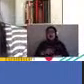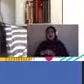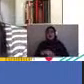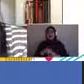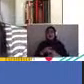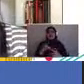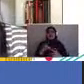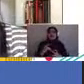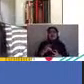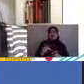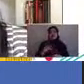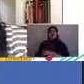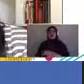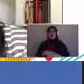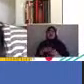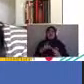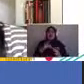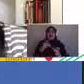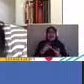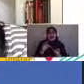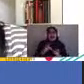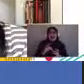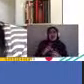datanya di berbagai media dan dokumen digital.